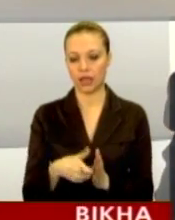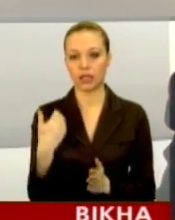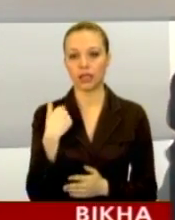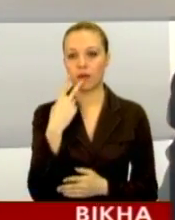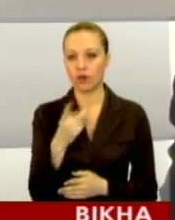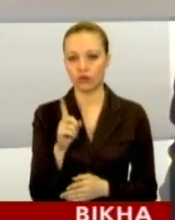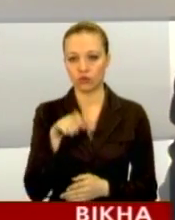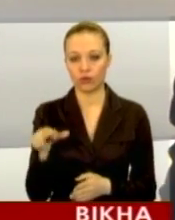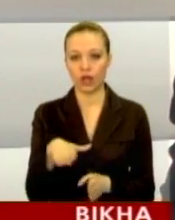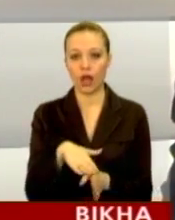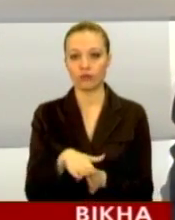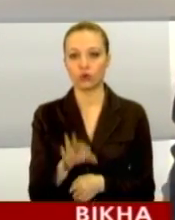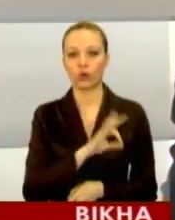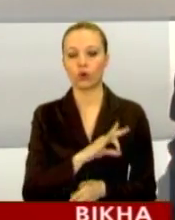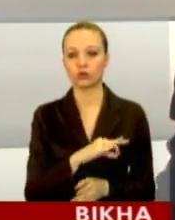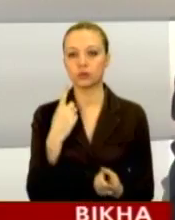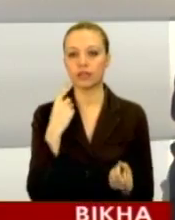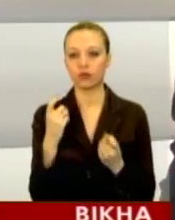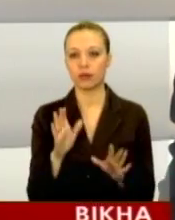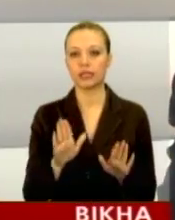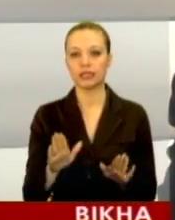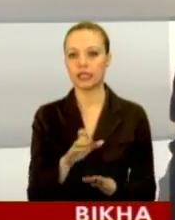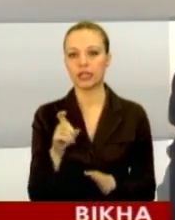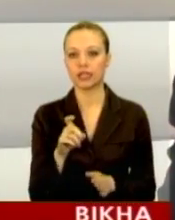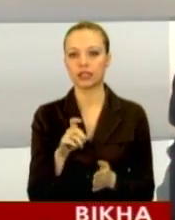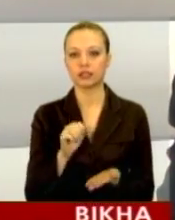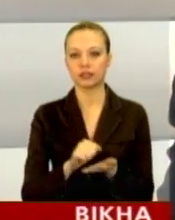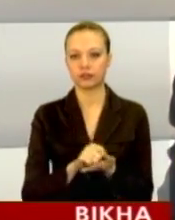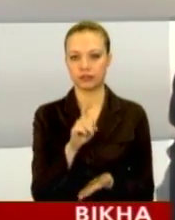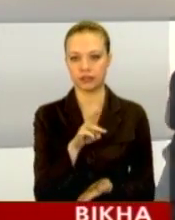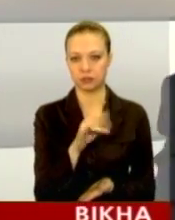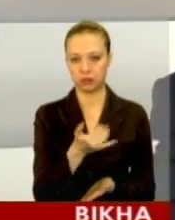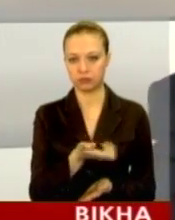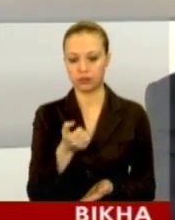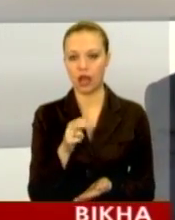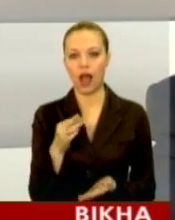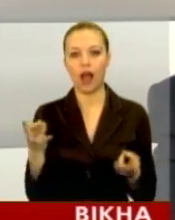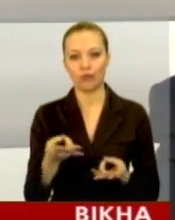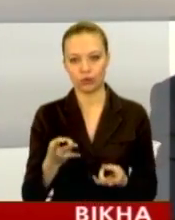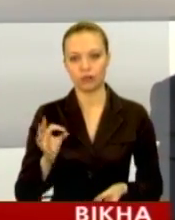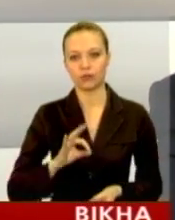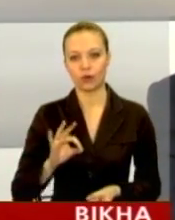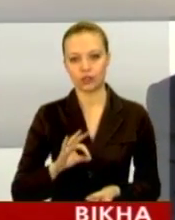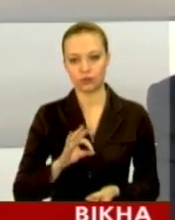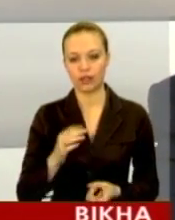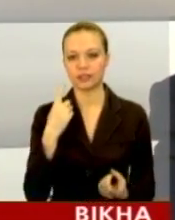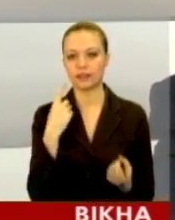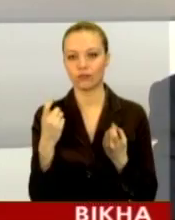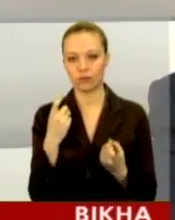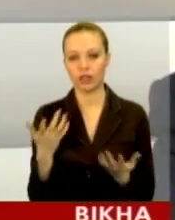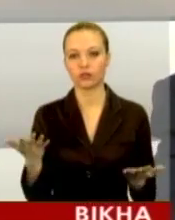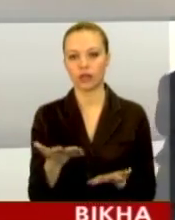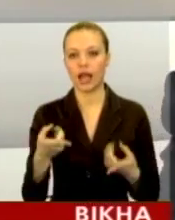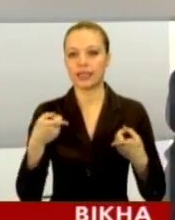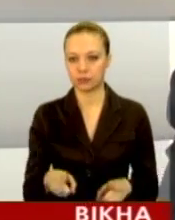бачив, що вони абсолютно користуються інформацією тільки із засобів масової інформації. А потрібно користуватися інформацією,